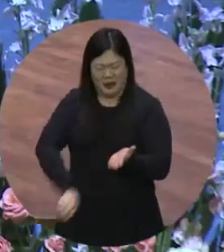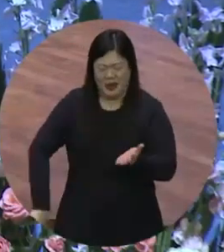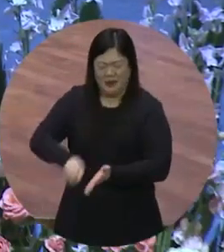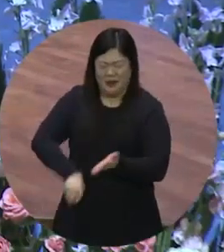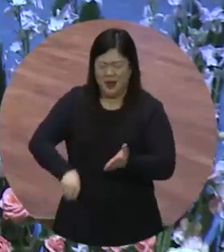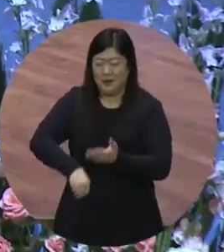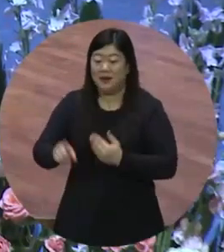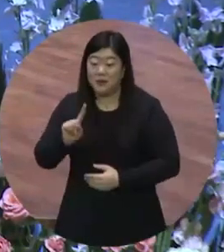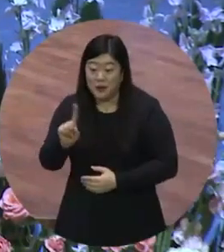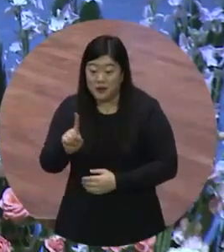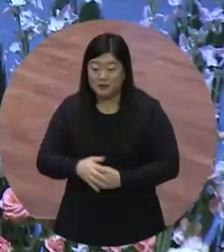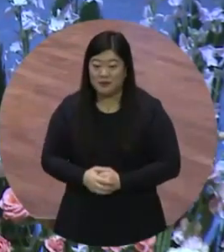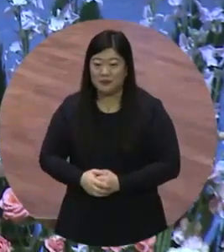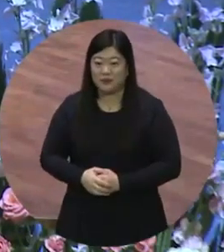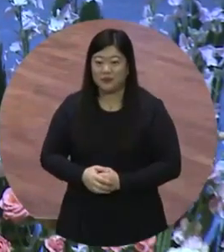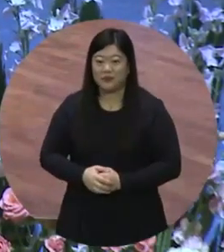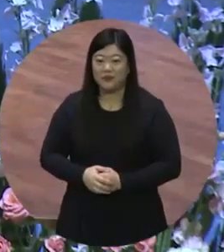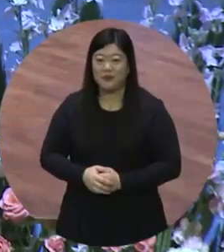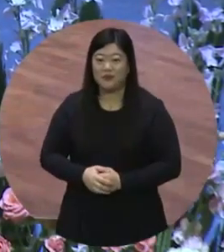뭐냐?